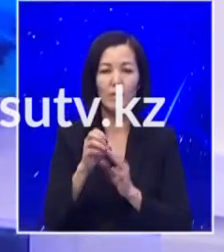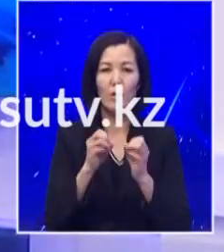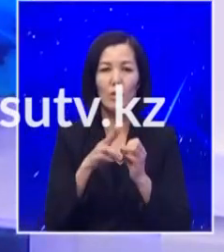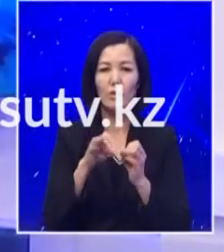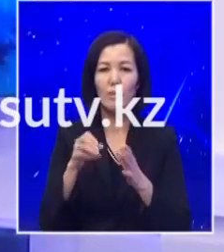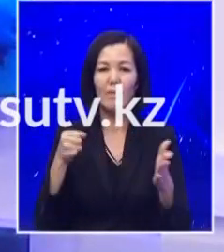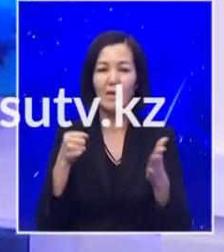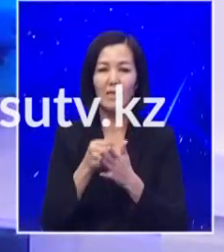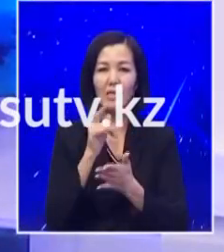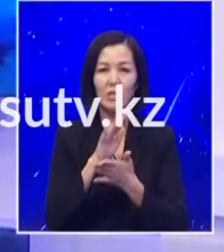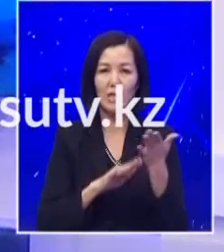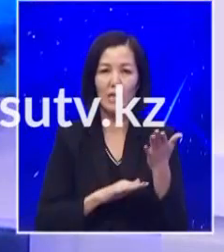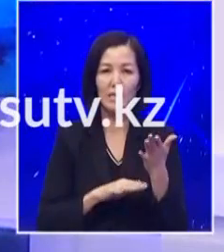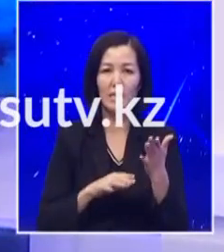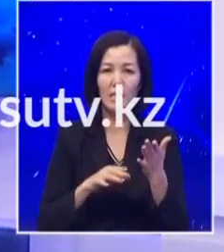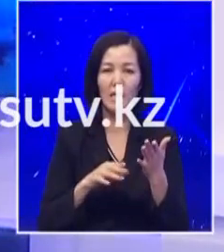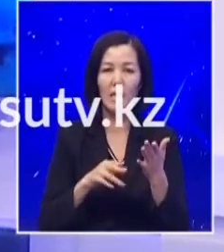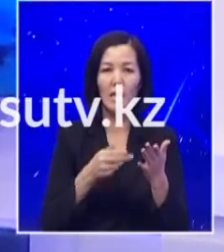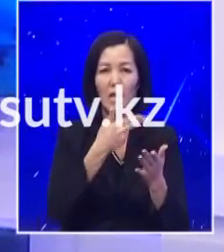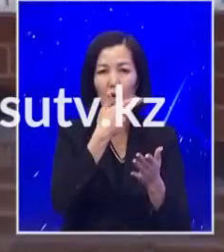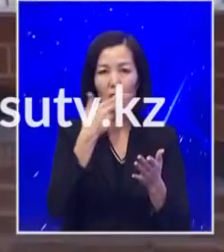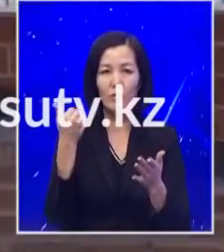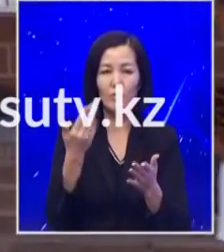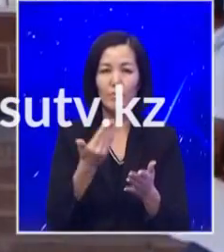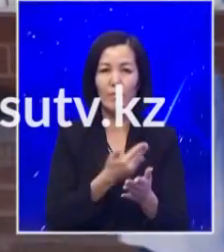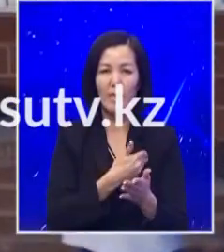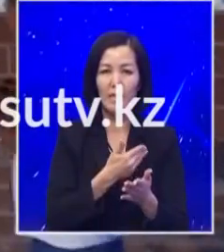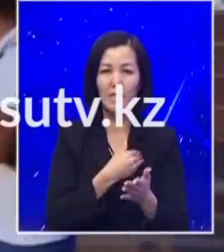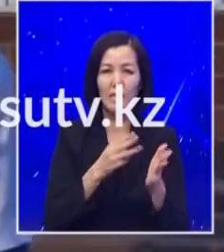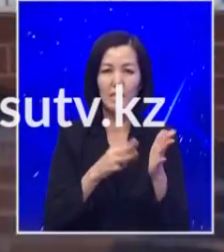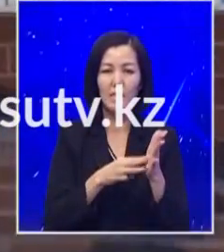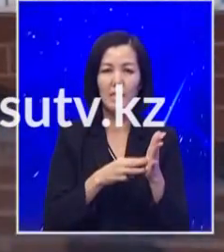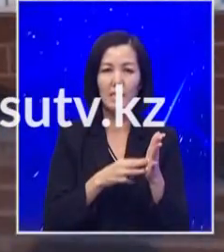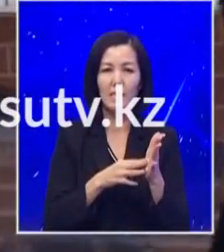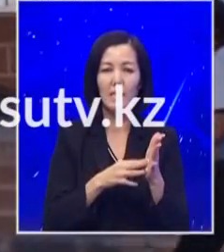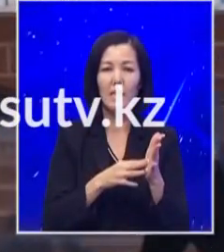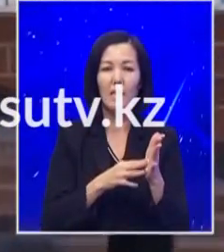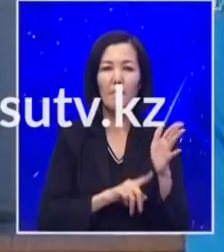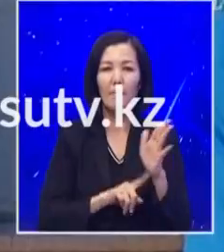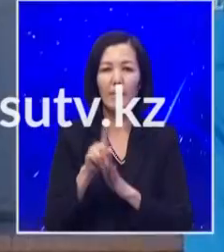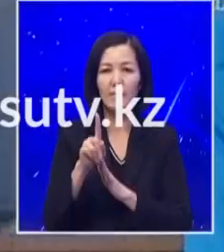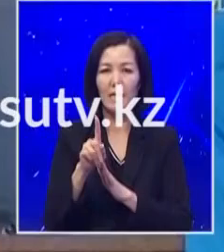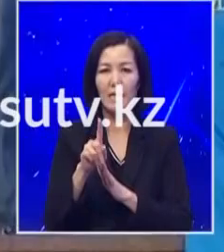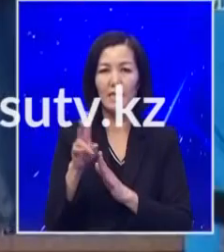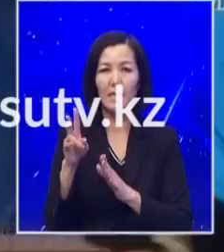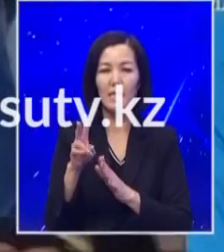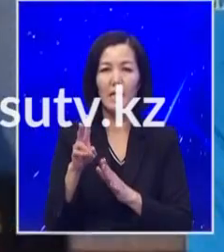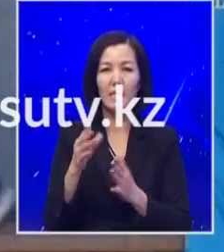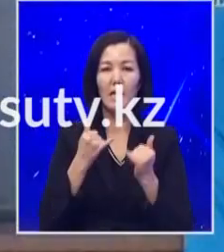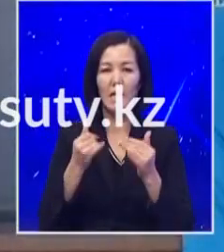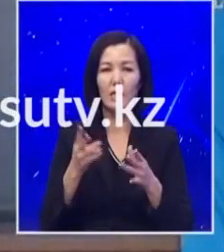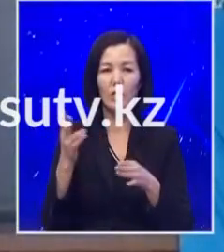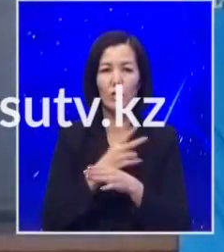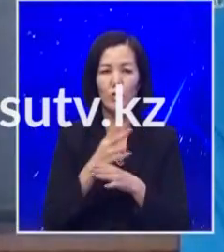12 мамырға дейін жалғасады. Ауыз бекітіп ниет еткен жамағат мамырдың 8-нен 9-ына қараған түні Қадір түнін қарсы алады. Ал ораза